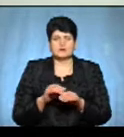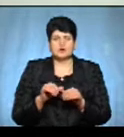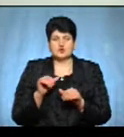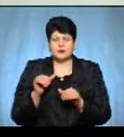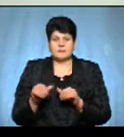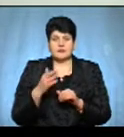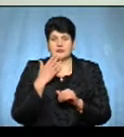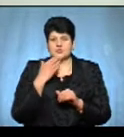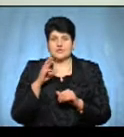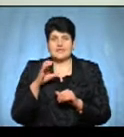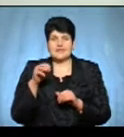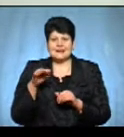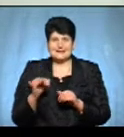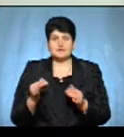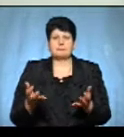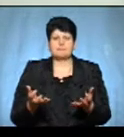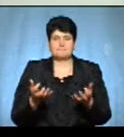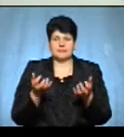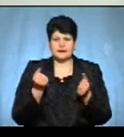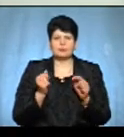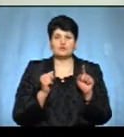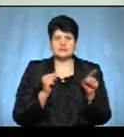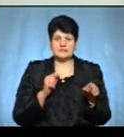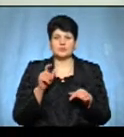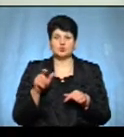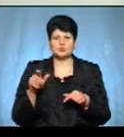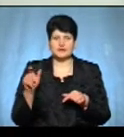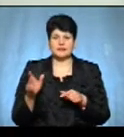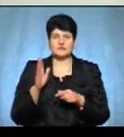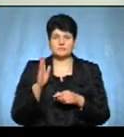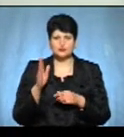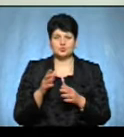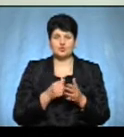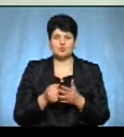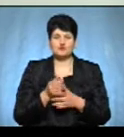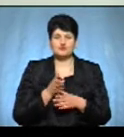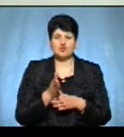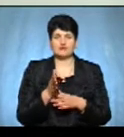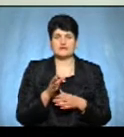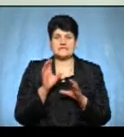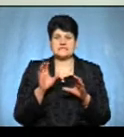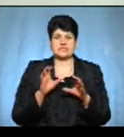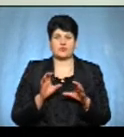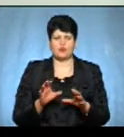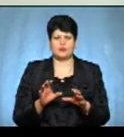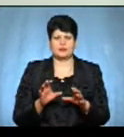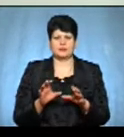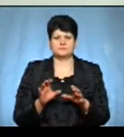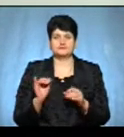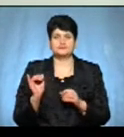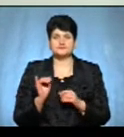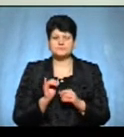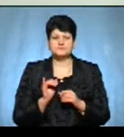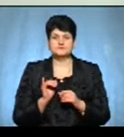зокрема, націоналісти підтримують тих людей, які будуть проштовхувати подібні закони. І, м'яко